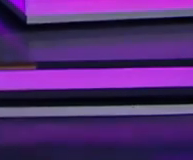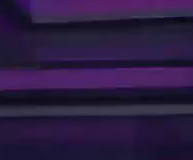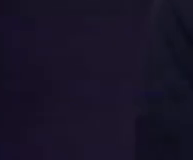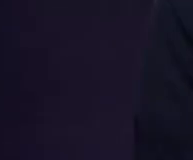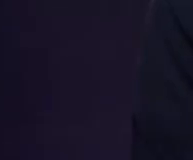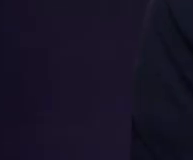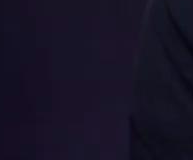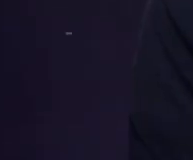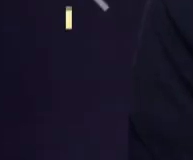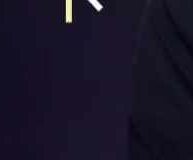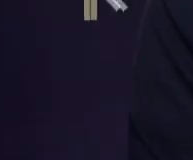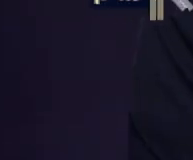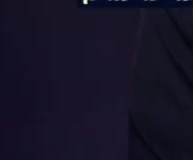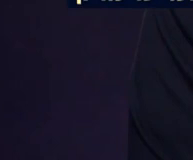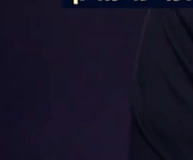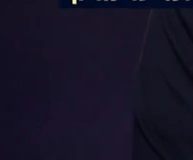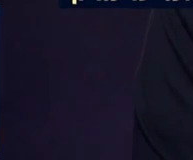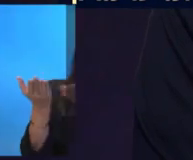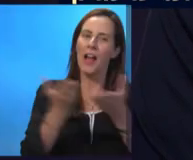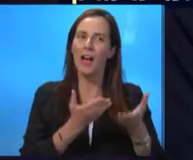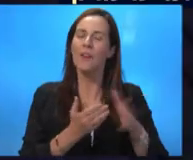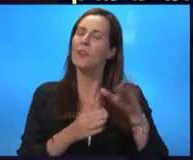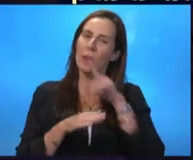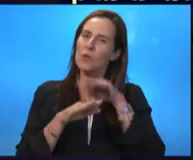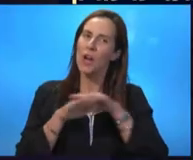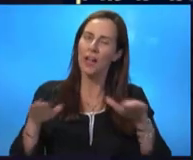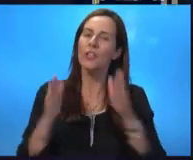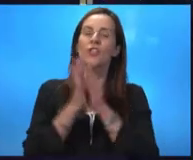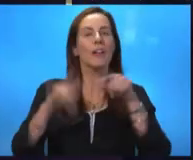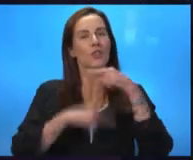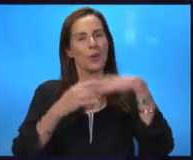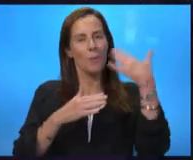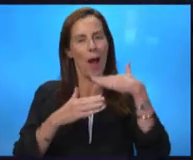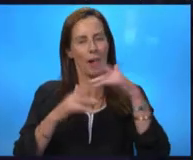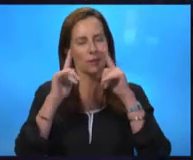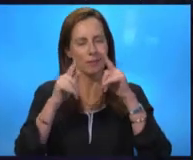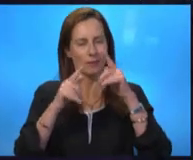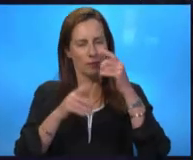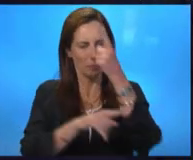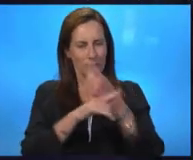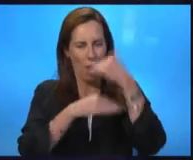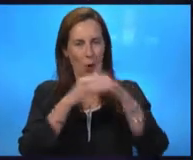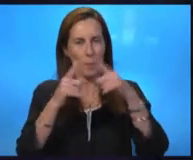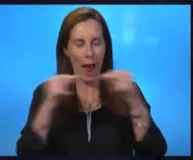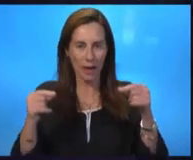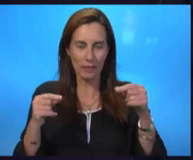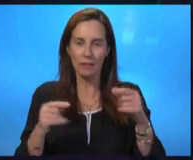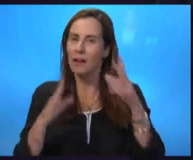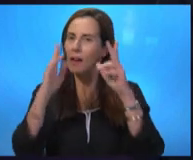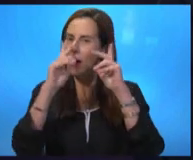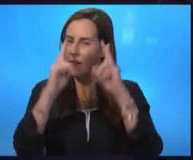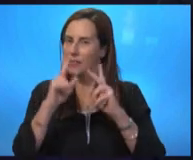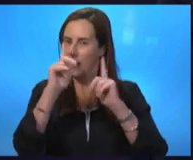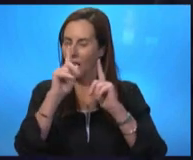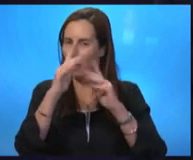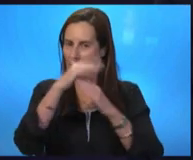לילה טוב, לילה טוב לכם וגם שקט. 17 שעות מאז המתח האחרון על עוטף עזה, הפסקת האש הלא רשמית